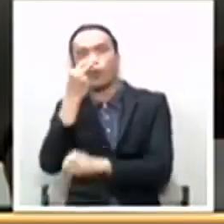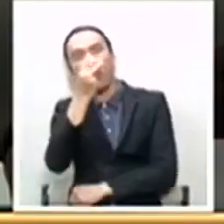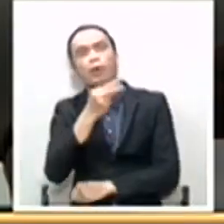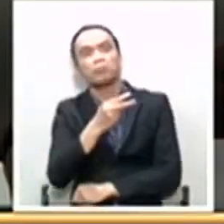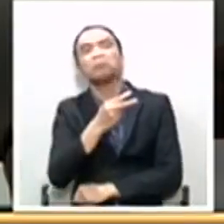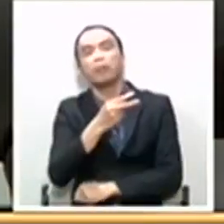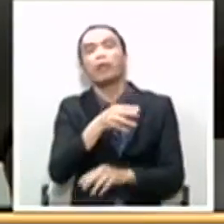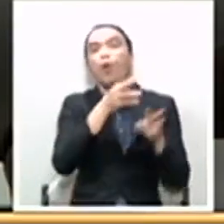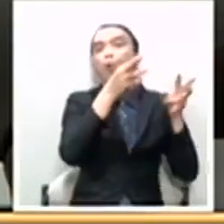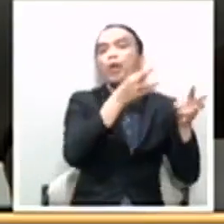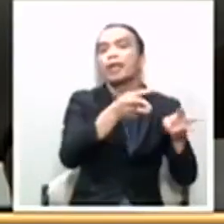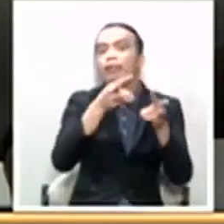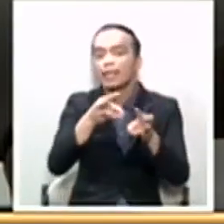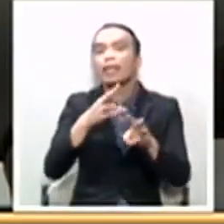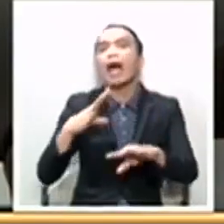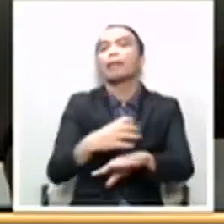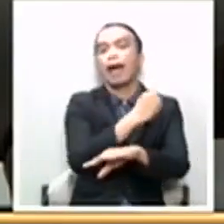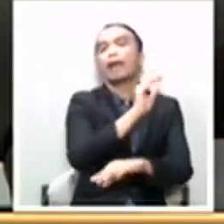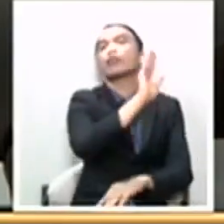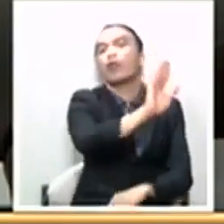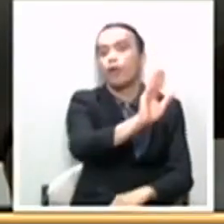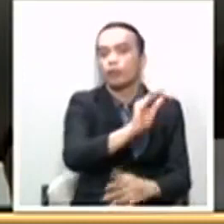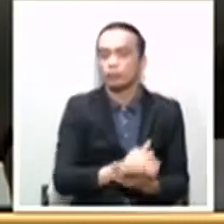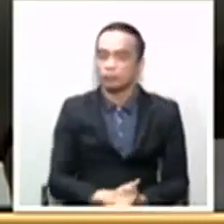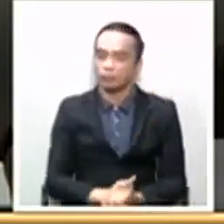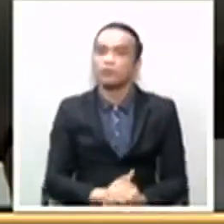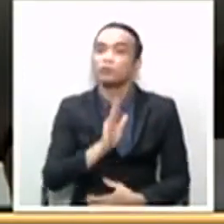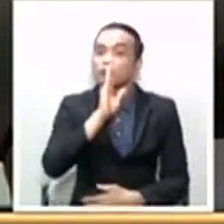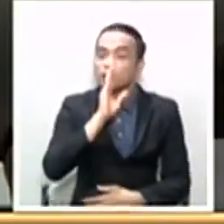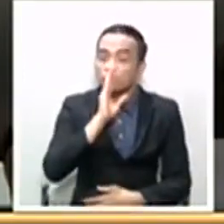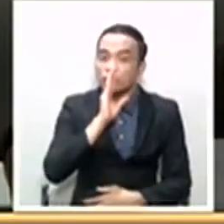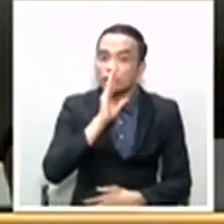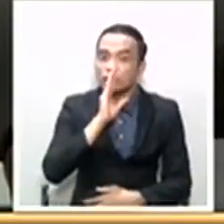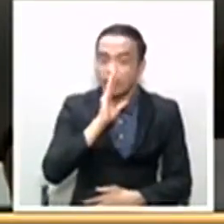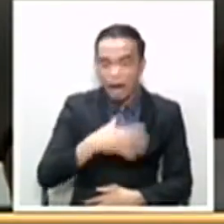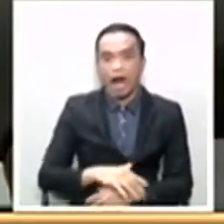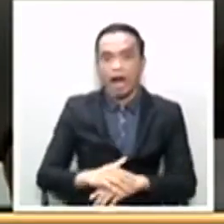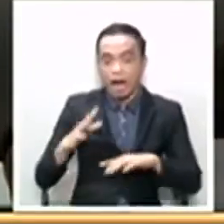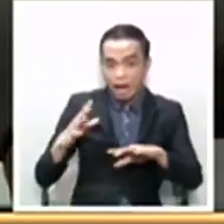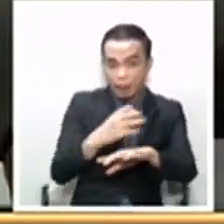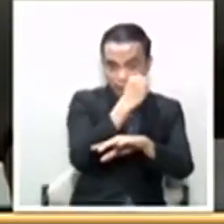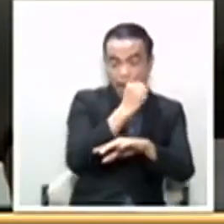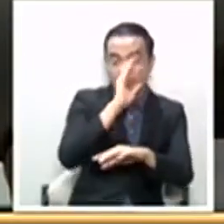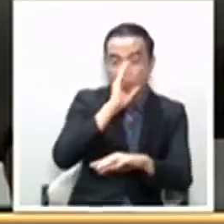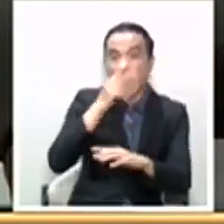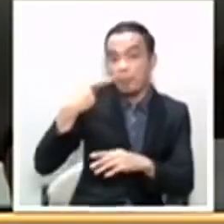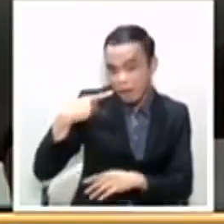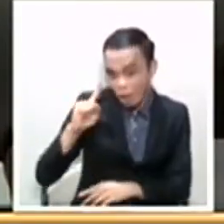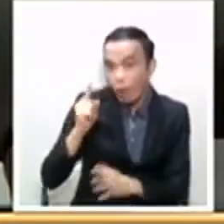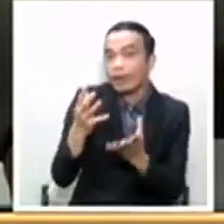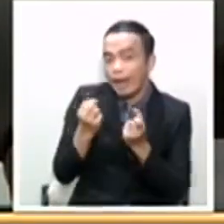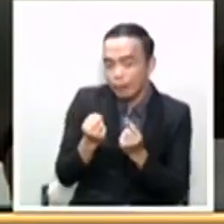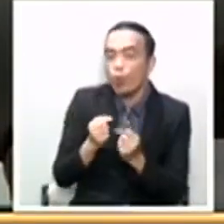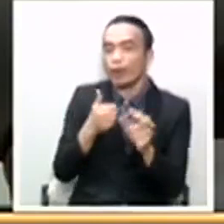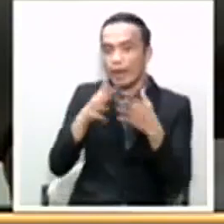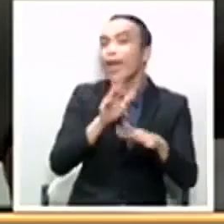ท่านหากเรื่องไรก็ตามที่ท่านอ้างรัฐธรรมนูญแล้วท่านได้ประโยชน์ท่านอ้างถ้าอ้างรัฐธรรมนูญแล้วท่านไม่ได้ประโยชน์ถ้ารัฐธรรมนู